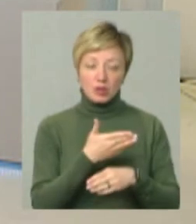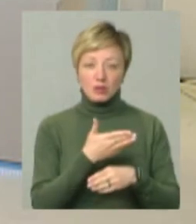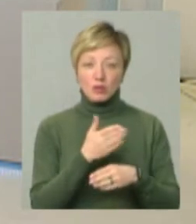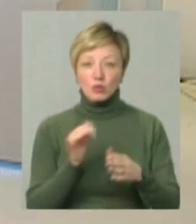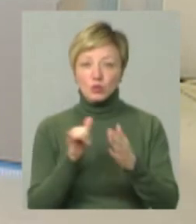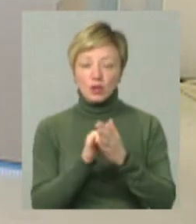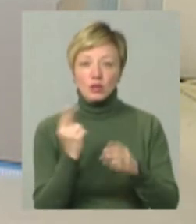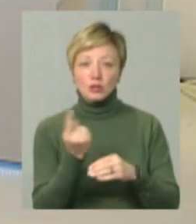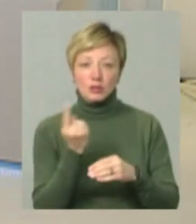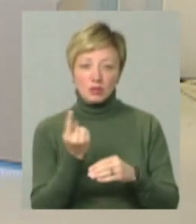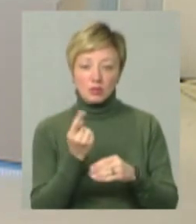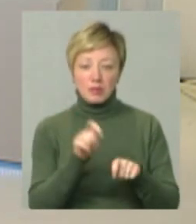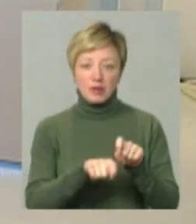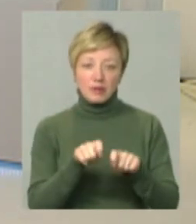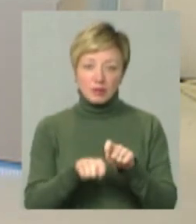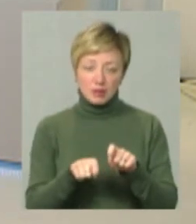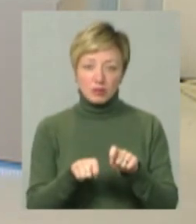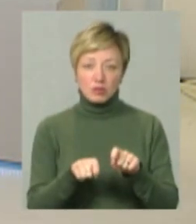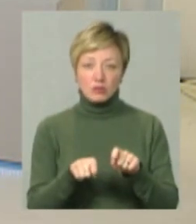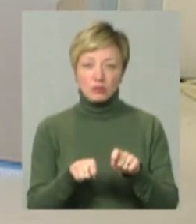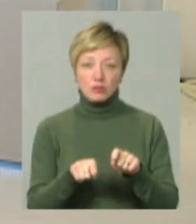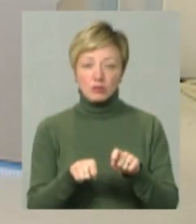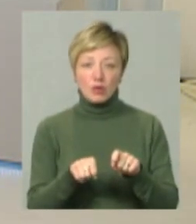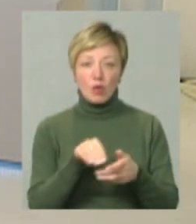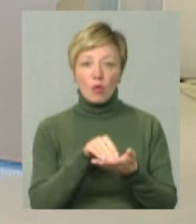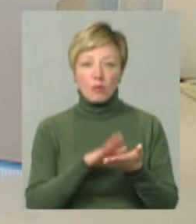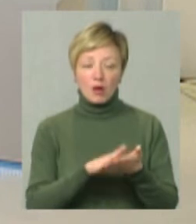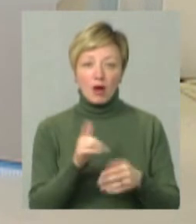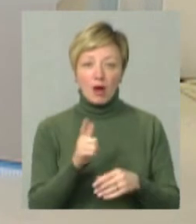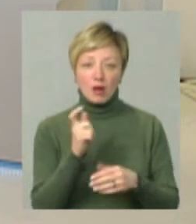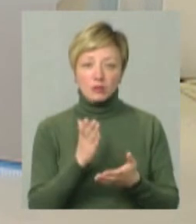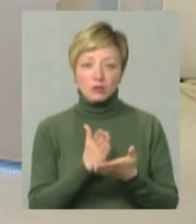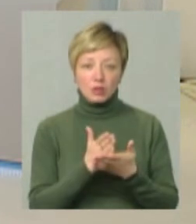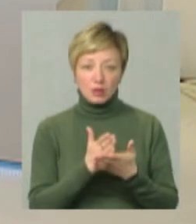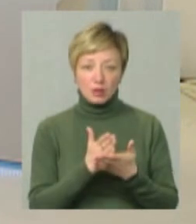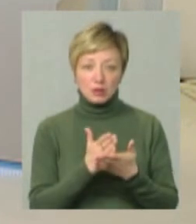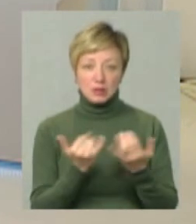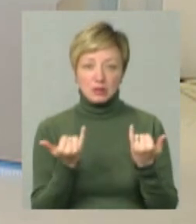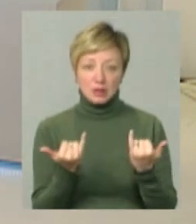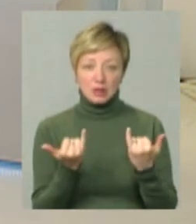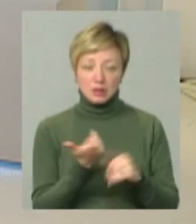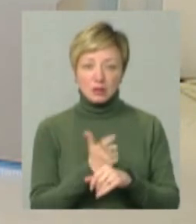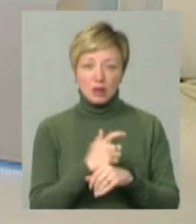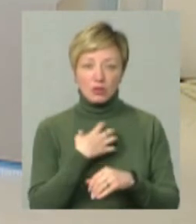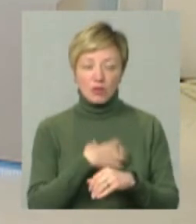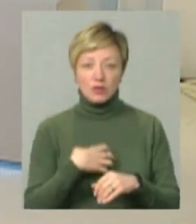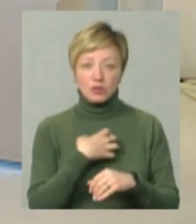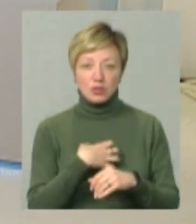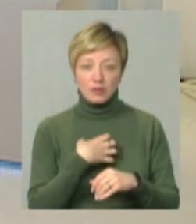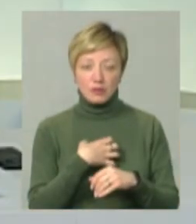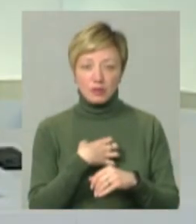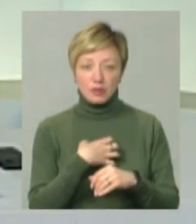демонтаж-монтаж лічильників на їхню чергову повірку, оскільки облік газу є зараз надто